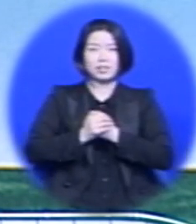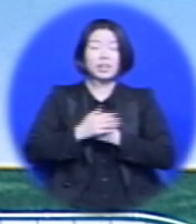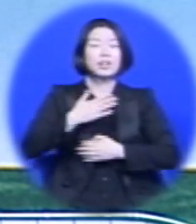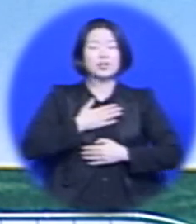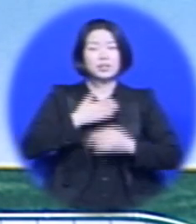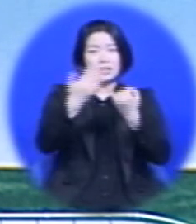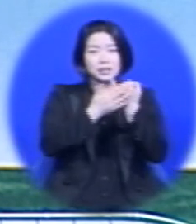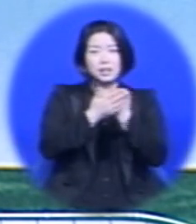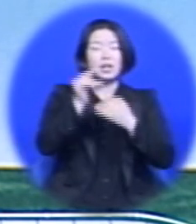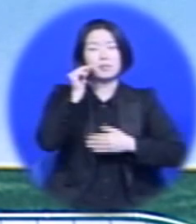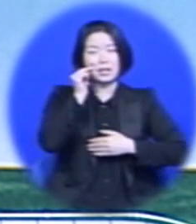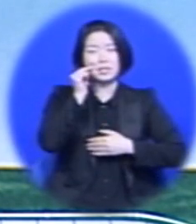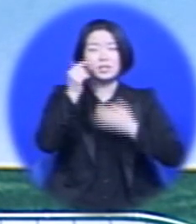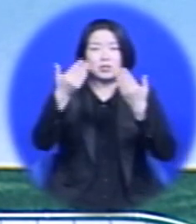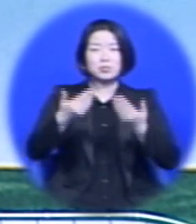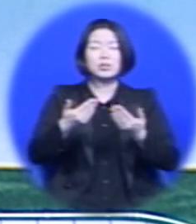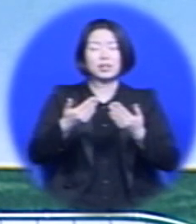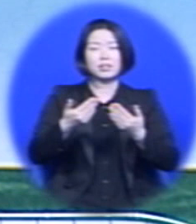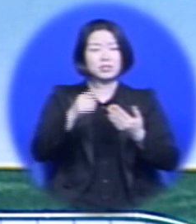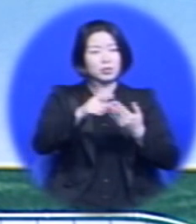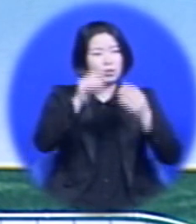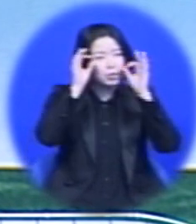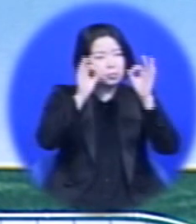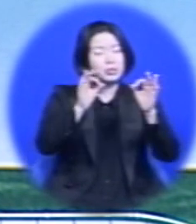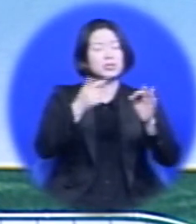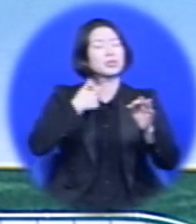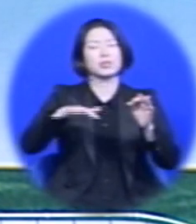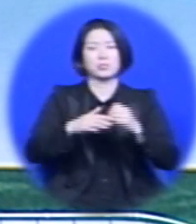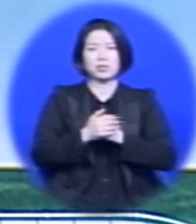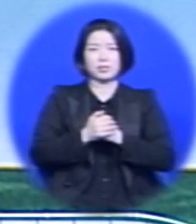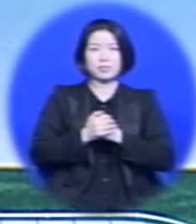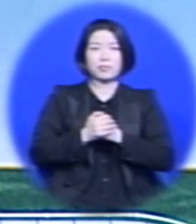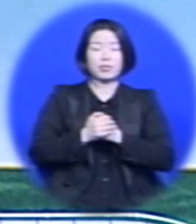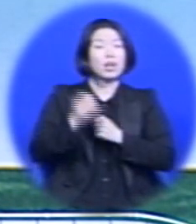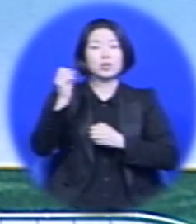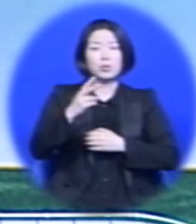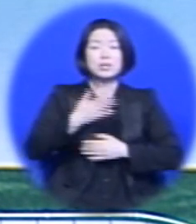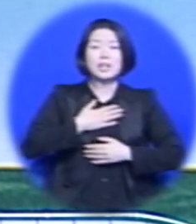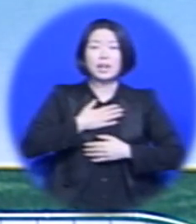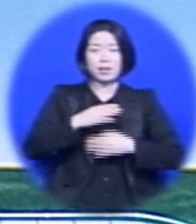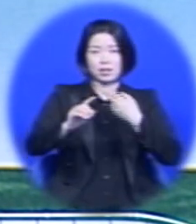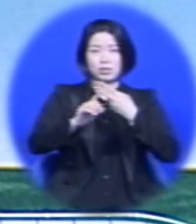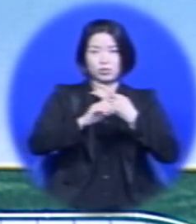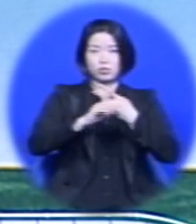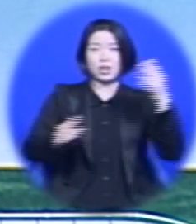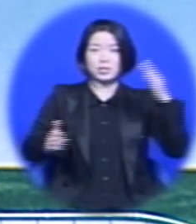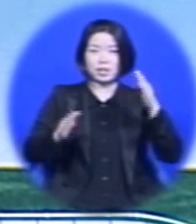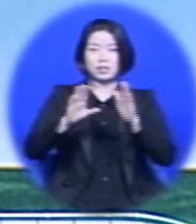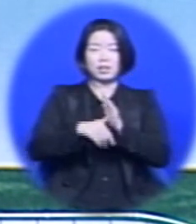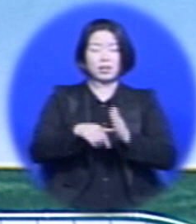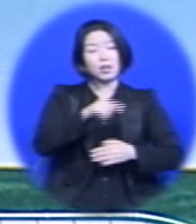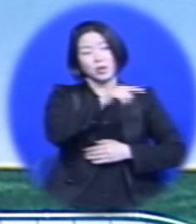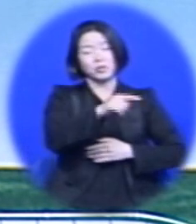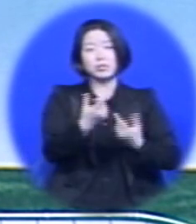저는 은혜 못 받은 사람이 그렇게 우는 걸 본 적이 없었어요 그리고 제가 중학생 때 내가